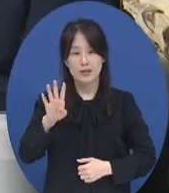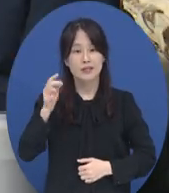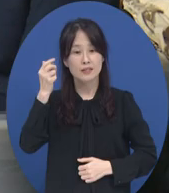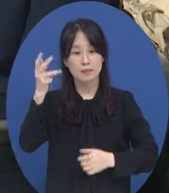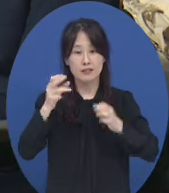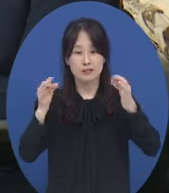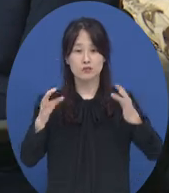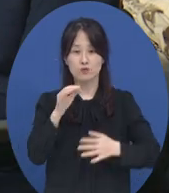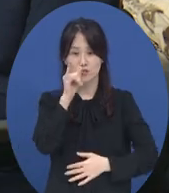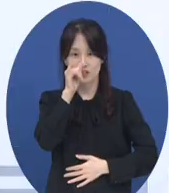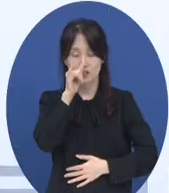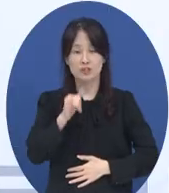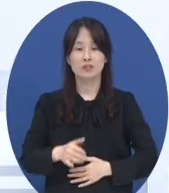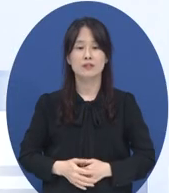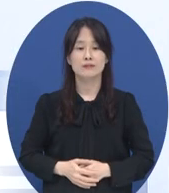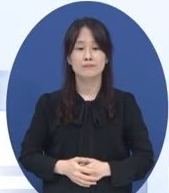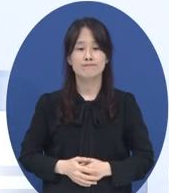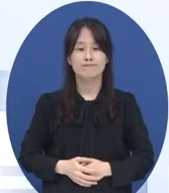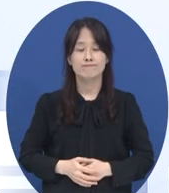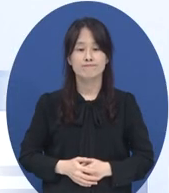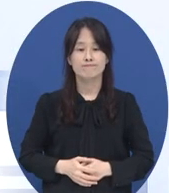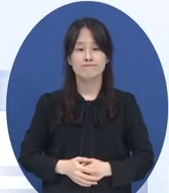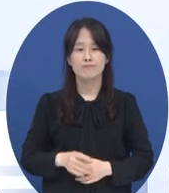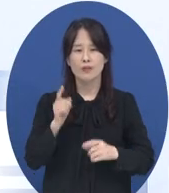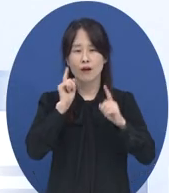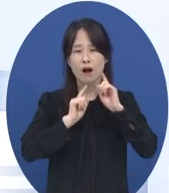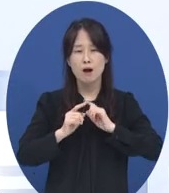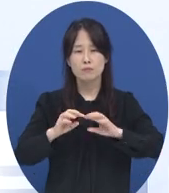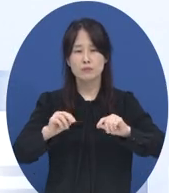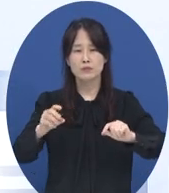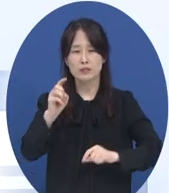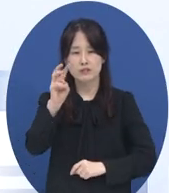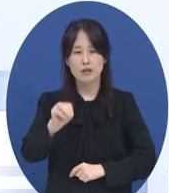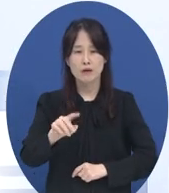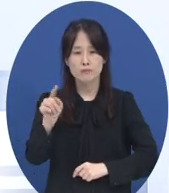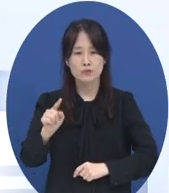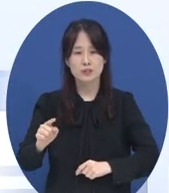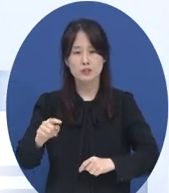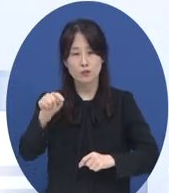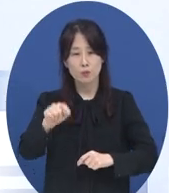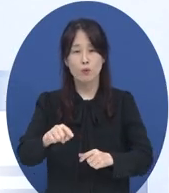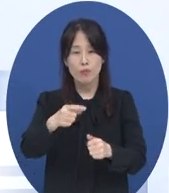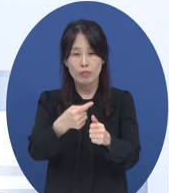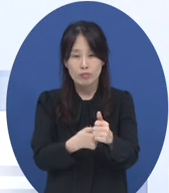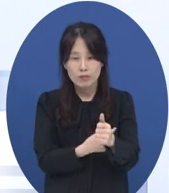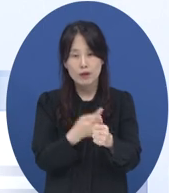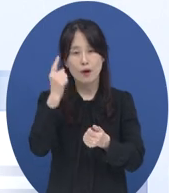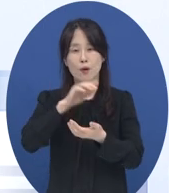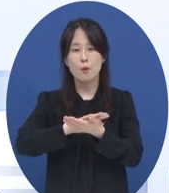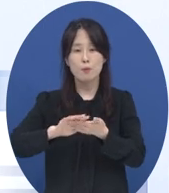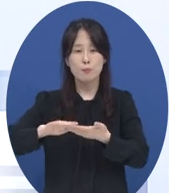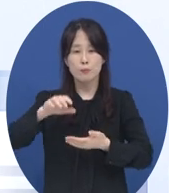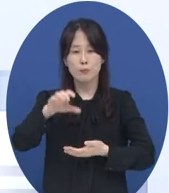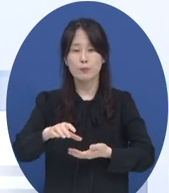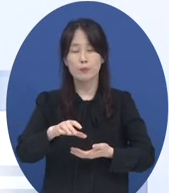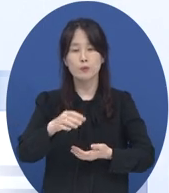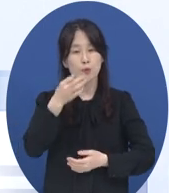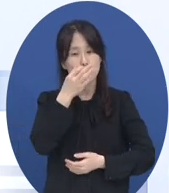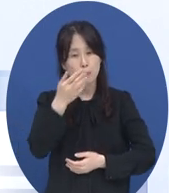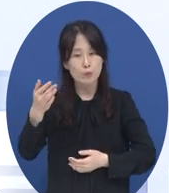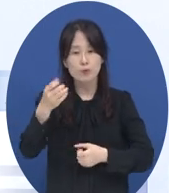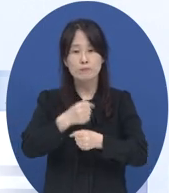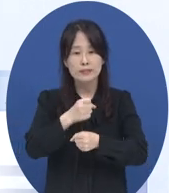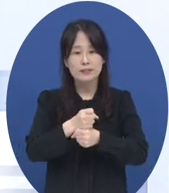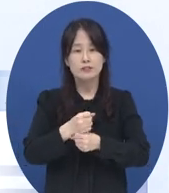8일간 진행됩니다. 상어대 땅 DMZ를 생태와 평화의 상징으로